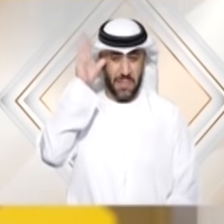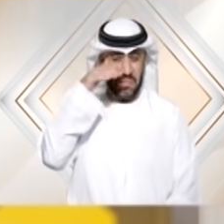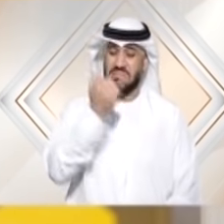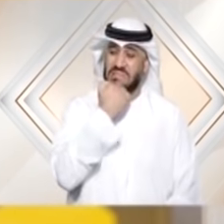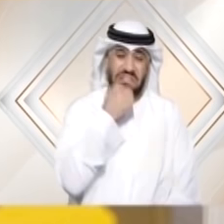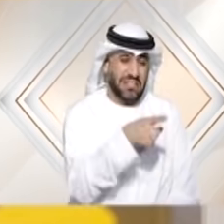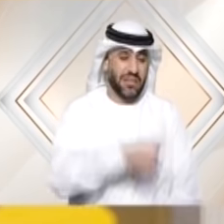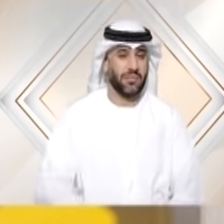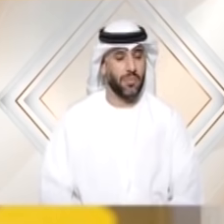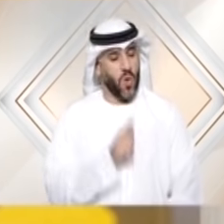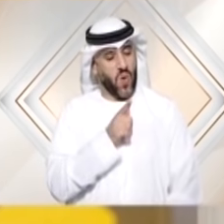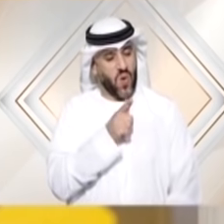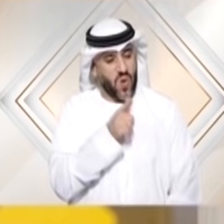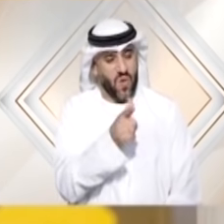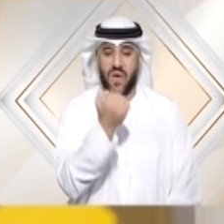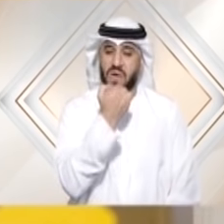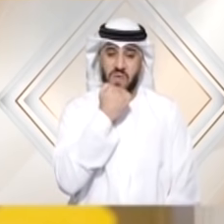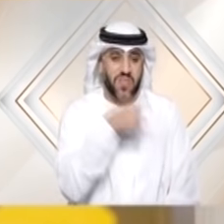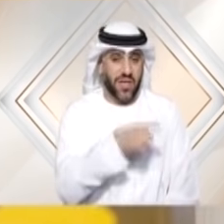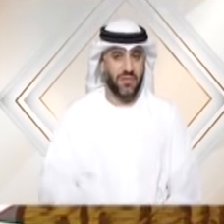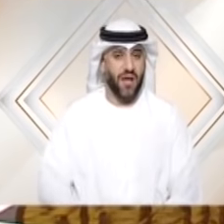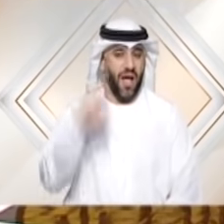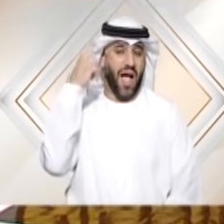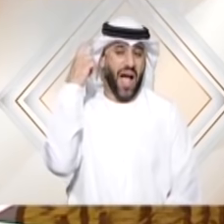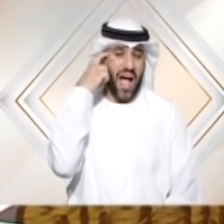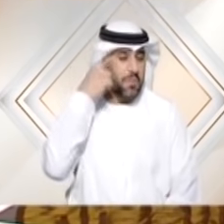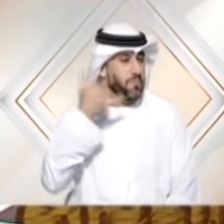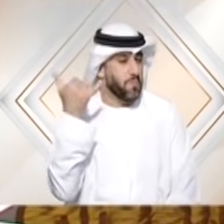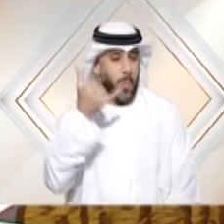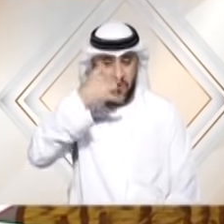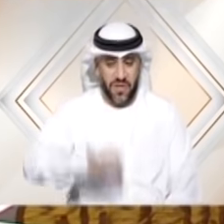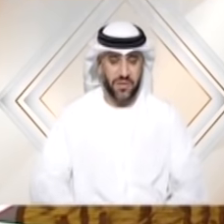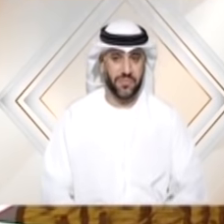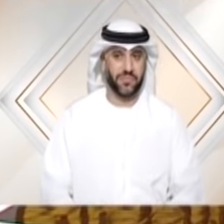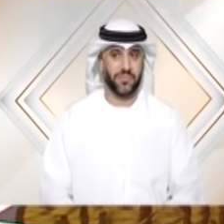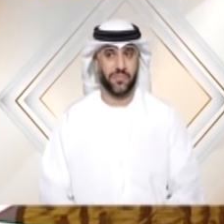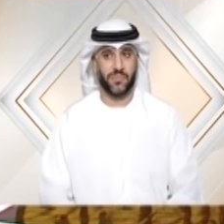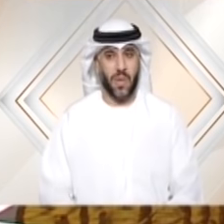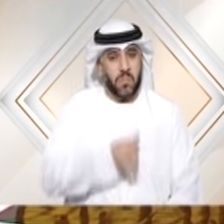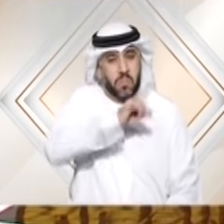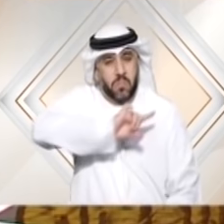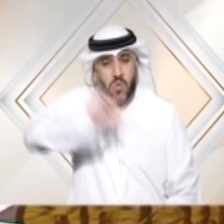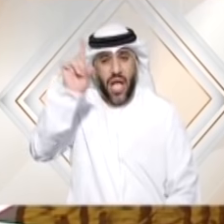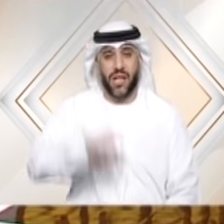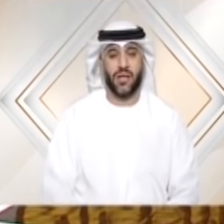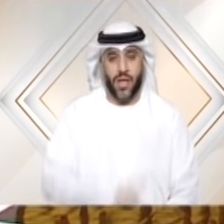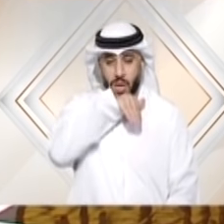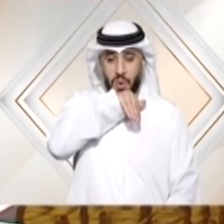الحديث. رفضت الحديث. عقل. اول من رفض الحديث في المنطقه عائشه، لان مستحيل النبي صلى الله عليه وسلم يوصينا